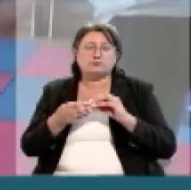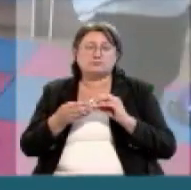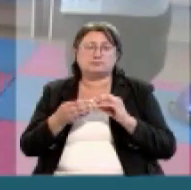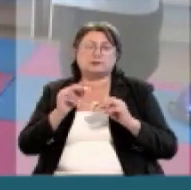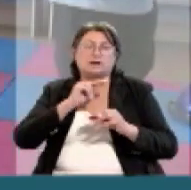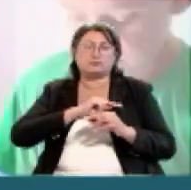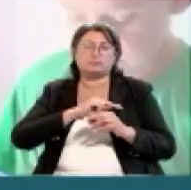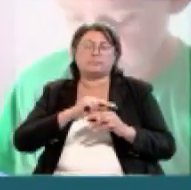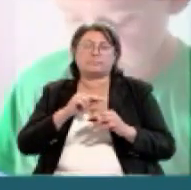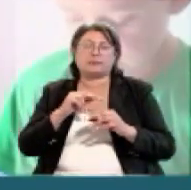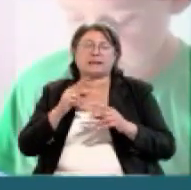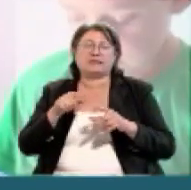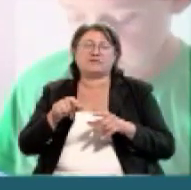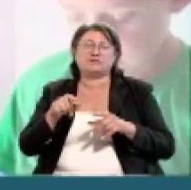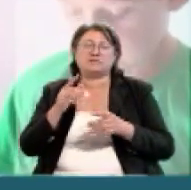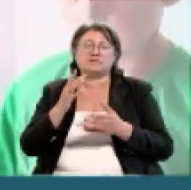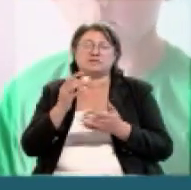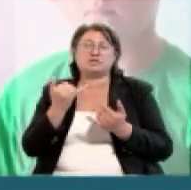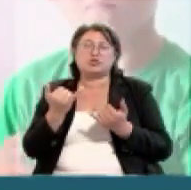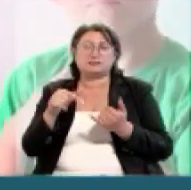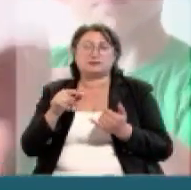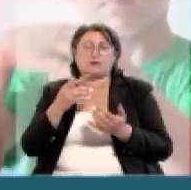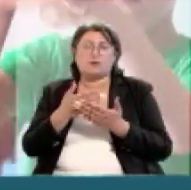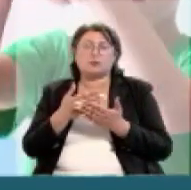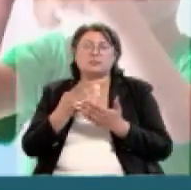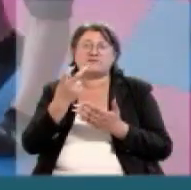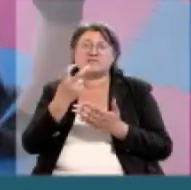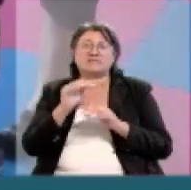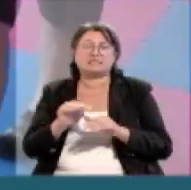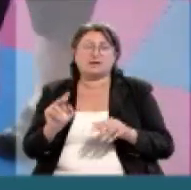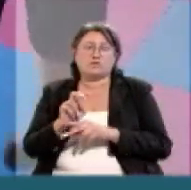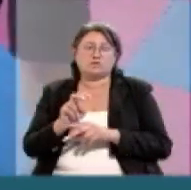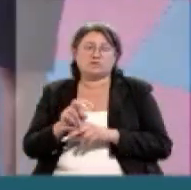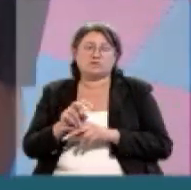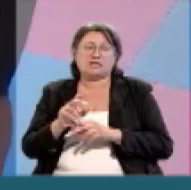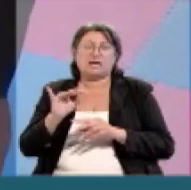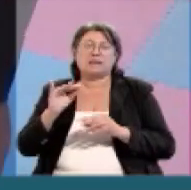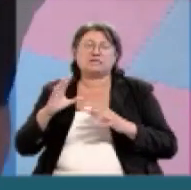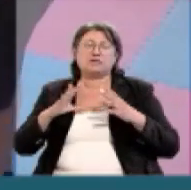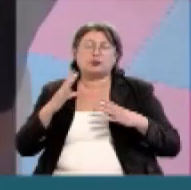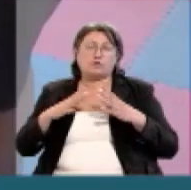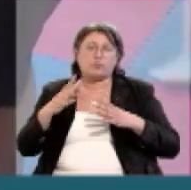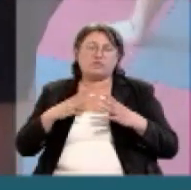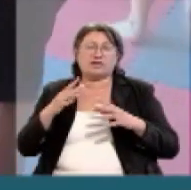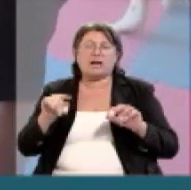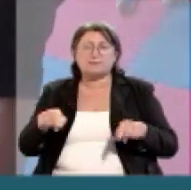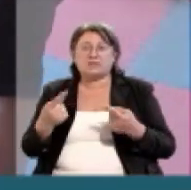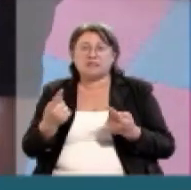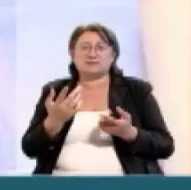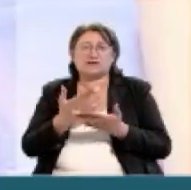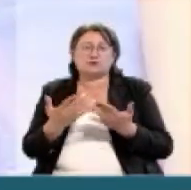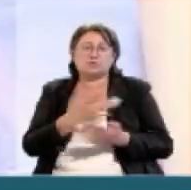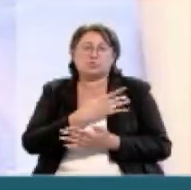тәрбиеленушіні білім беру, жаттығу, оңалту қызметтермен қамтиды. Іс-шара аясында мүгедектігі бар жандарды жан-жақты табысты дамытуға